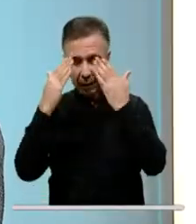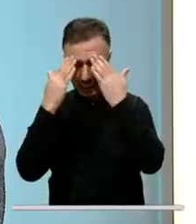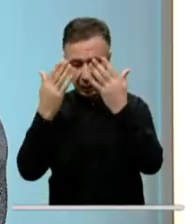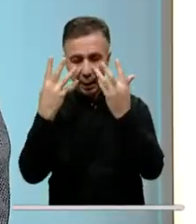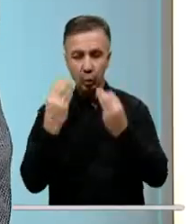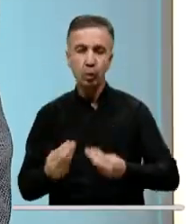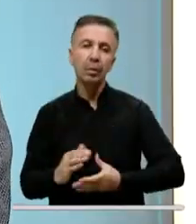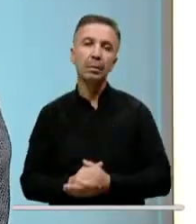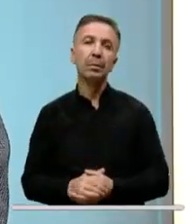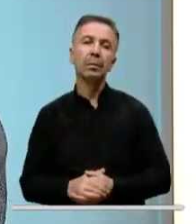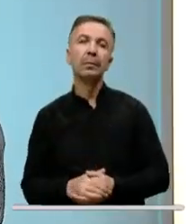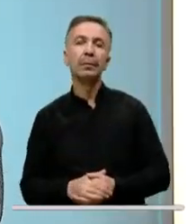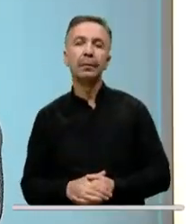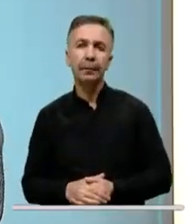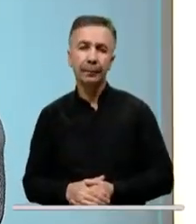ve sahbihi ecmain.